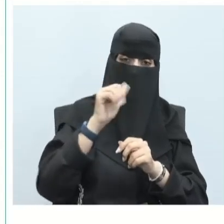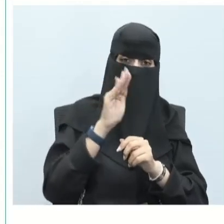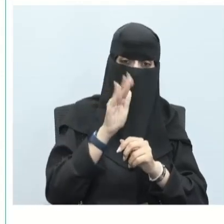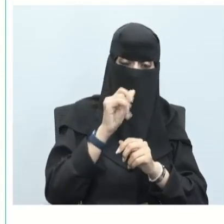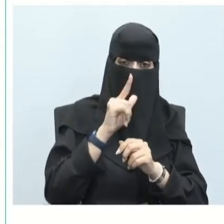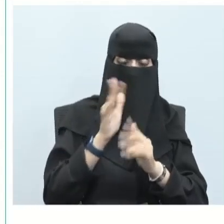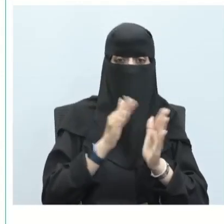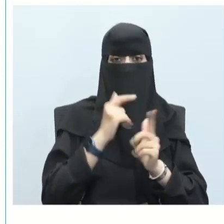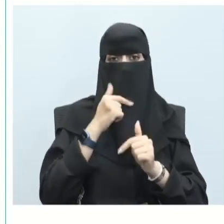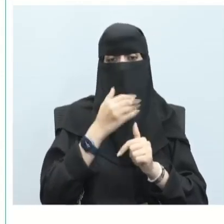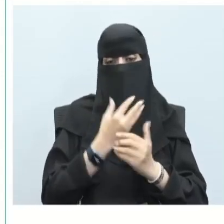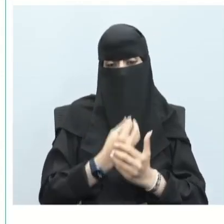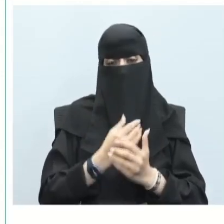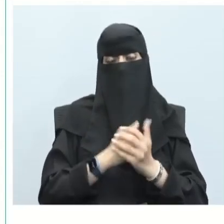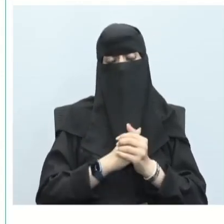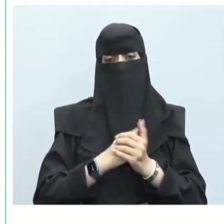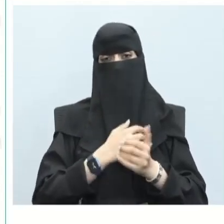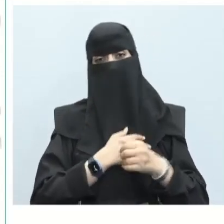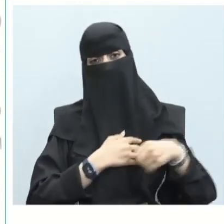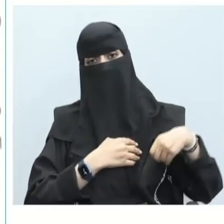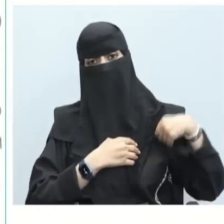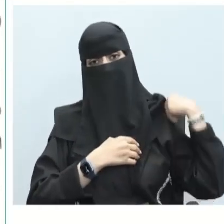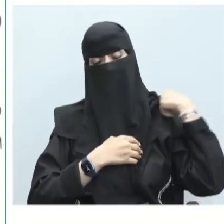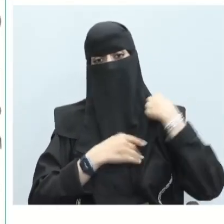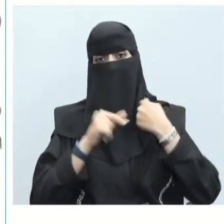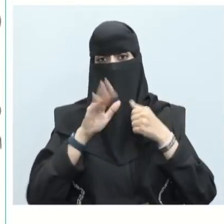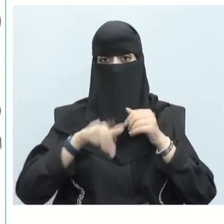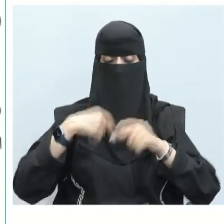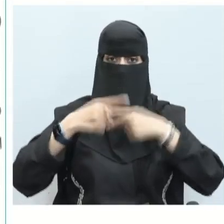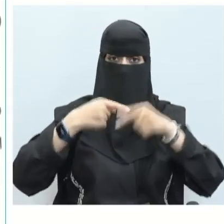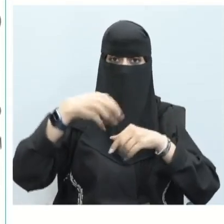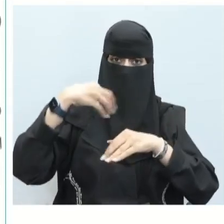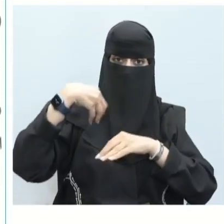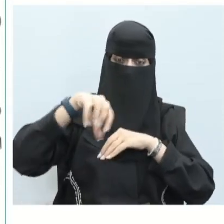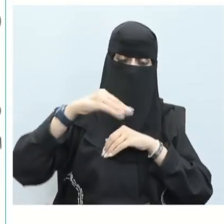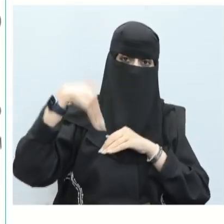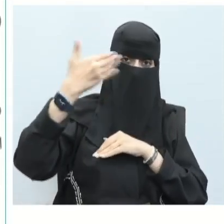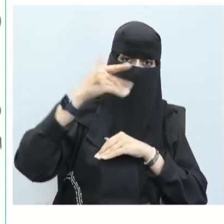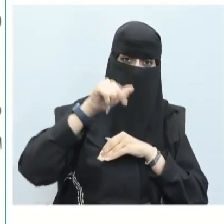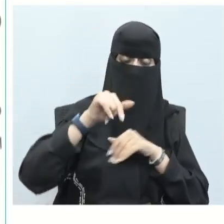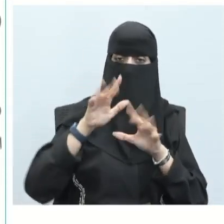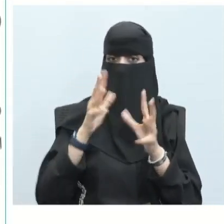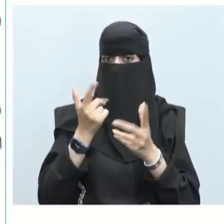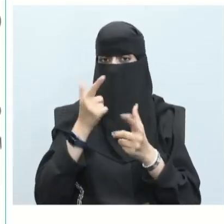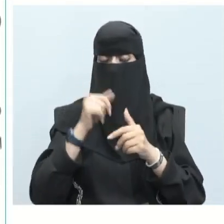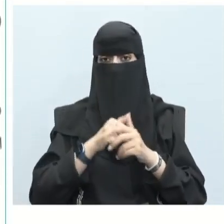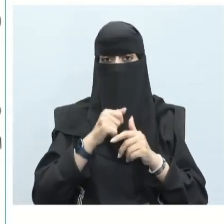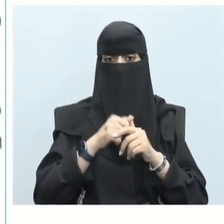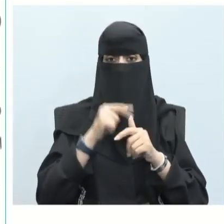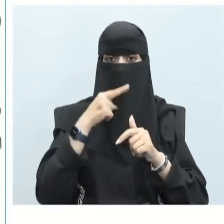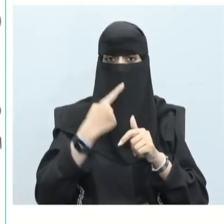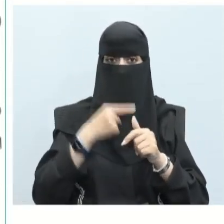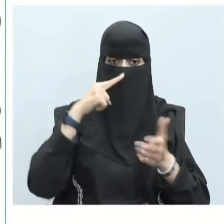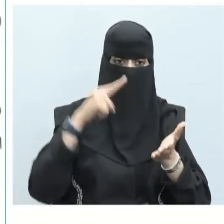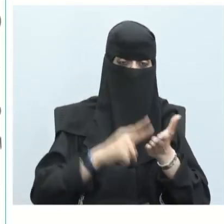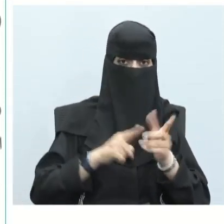والعاطفه التوسل بالشفقه والعاطفه طيب نكمل الفقره التي تليها لماذا ارغمت